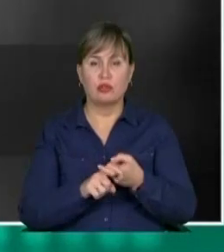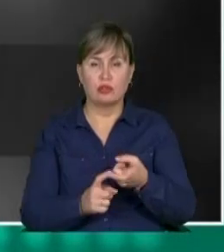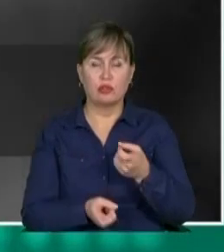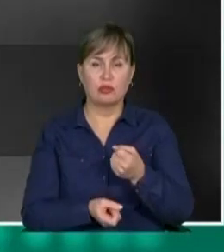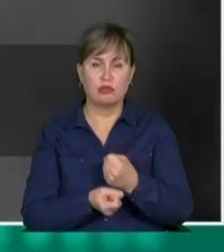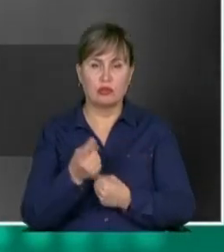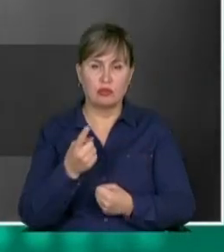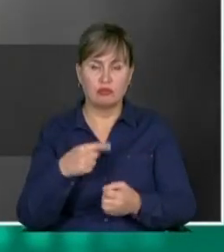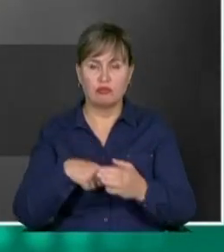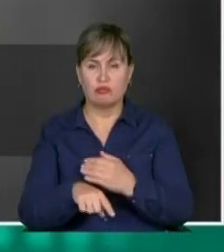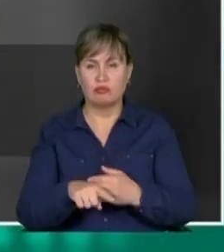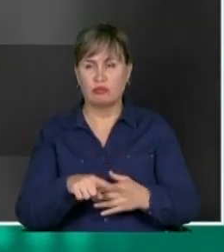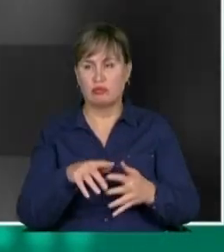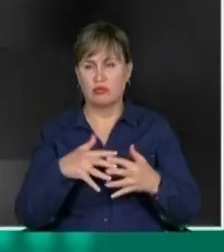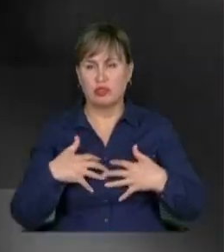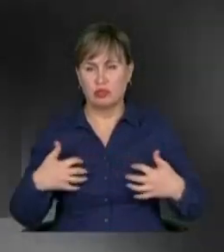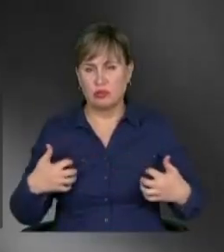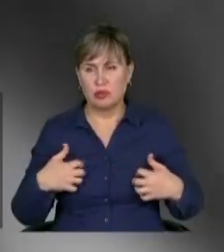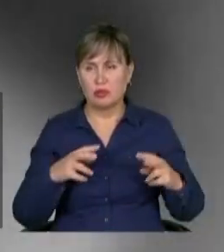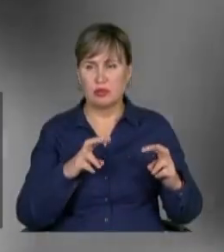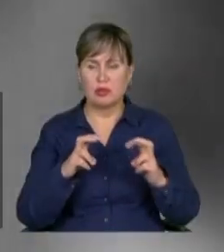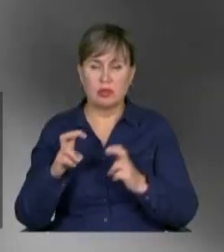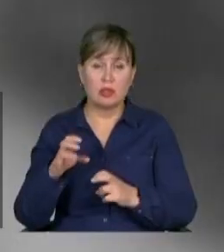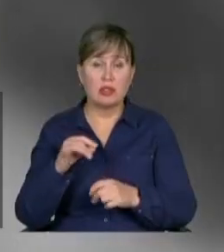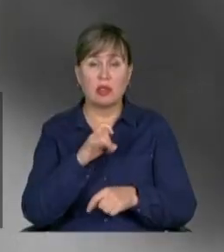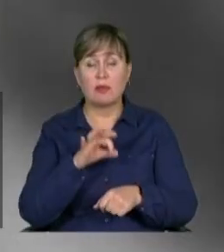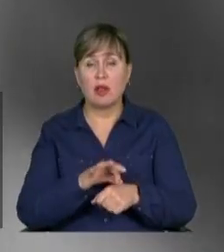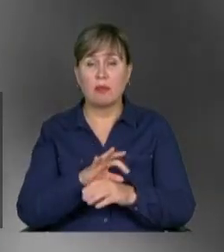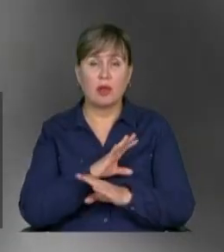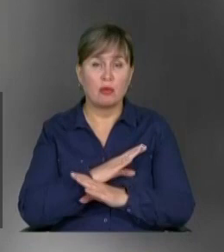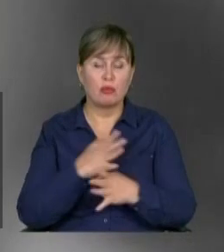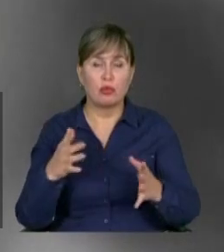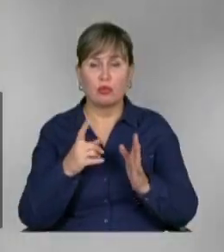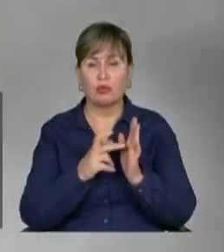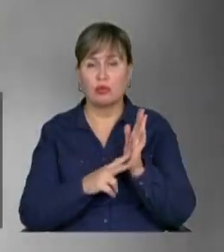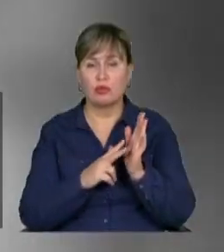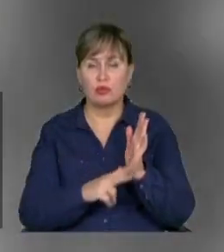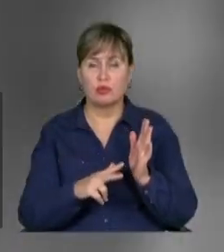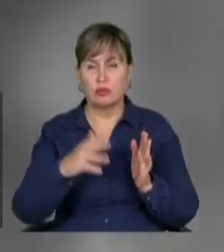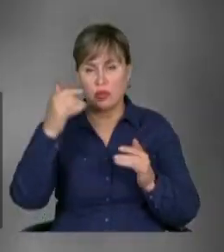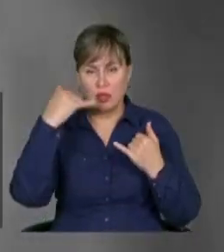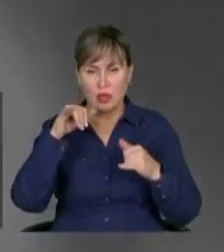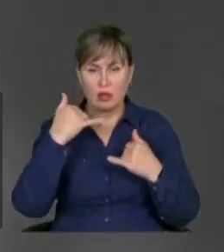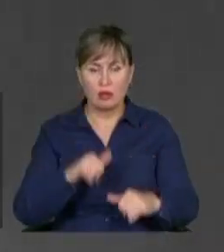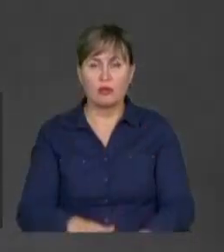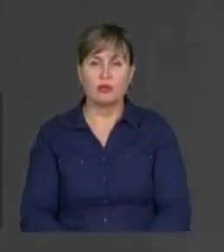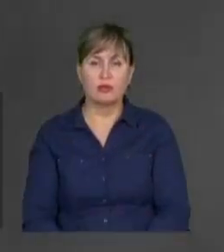животных сёл уль турт коль и ентала тогда из-за болезни погибли более 180 голов